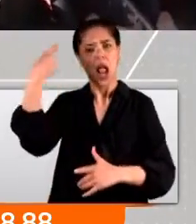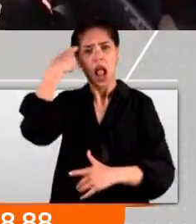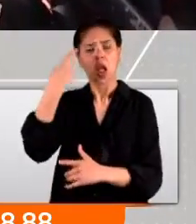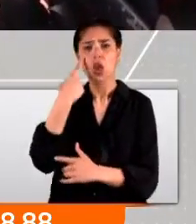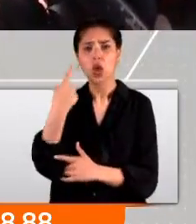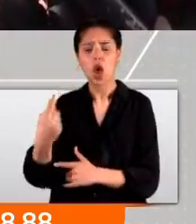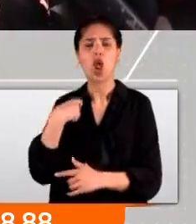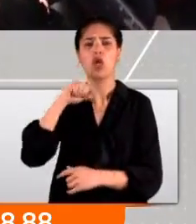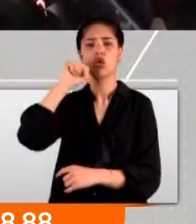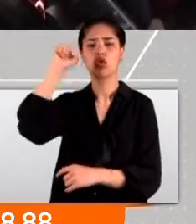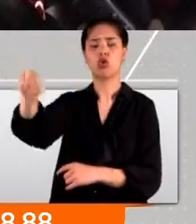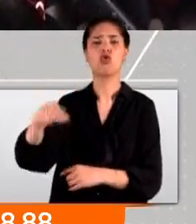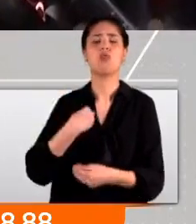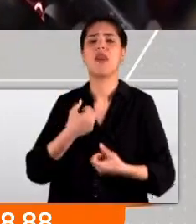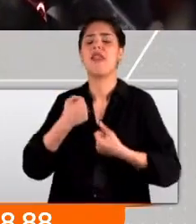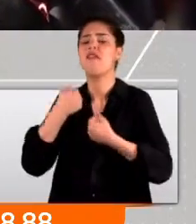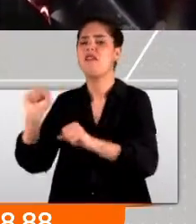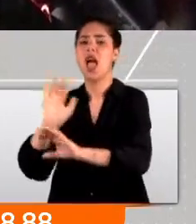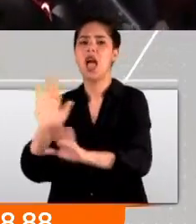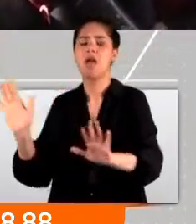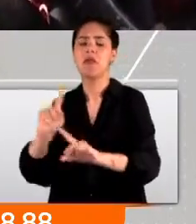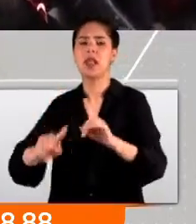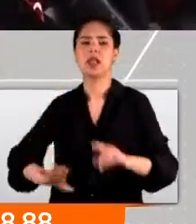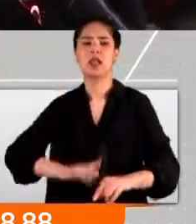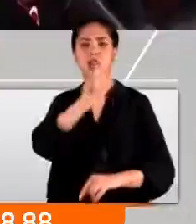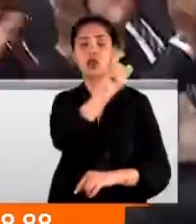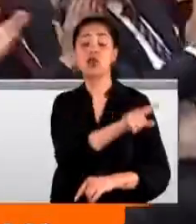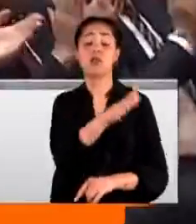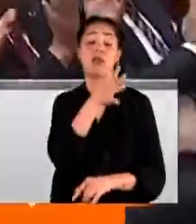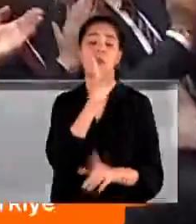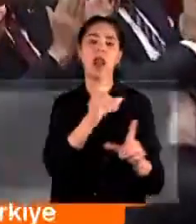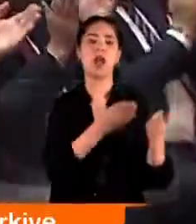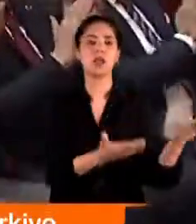dayayarak düşmana teslim etmeyiz. Bay Kemal bunu böyle bilesin.